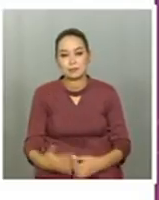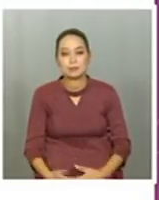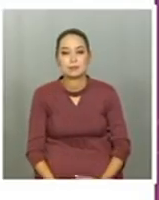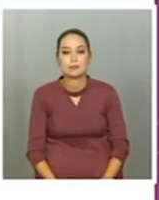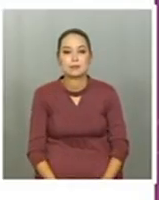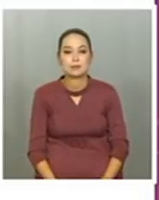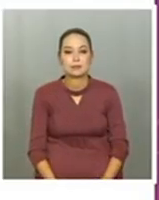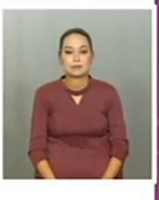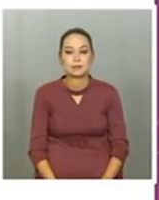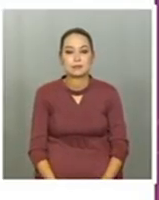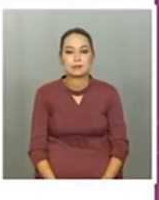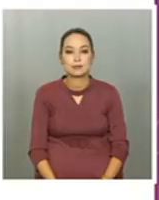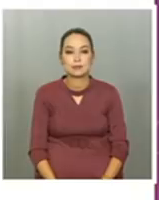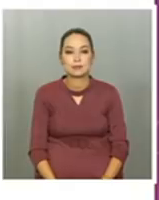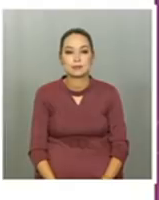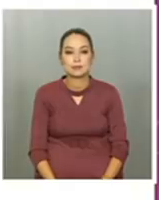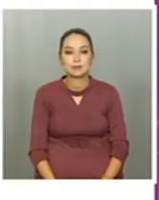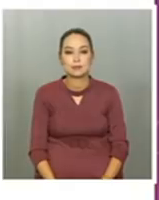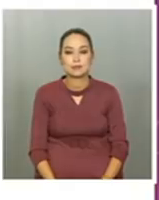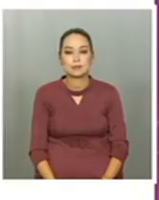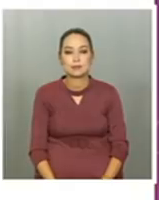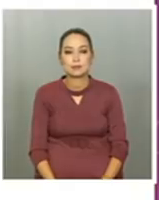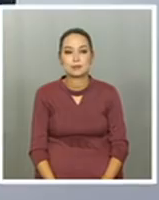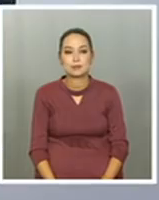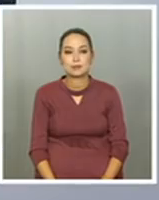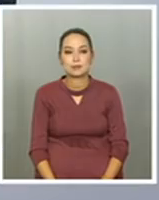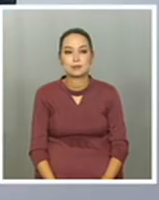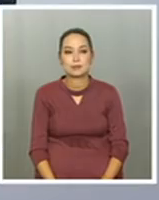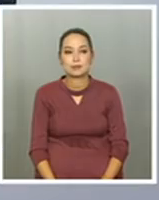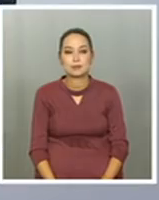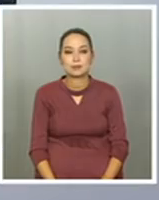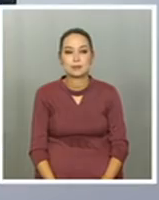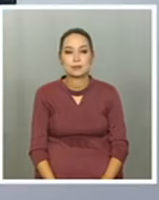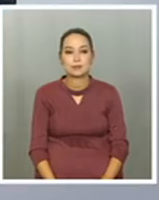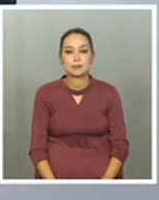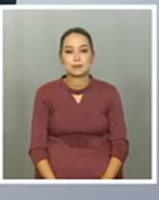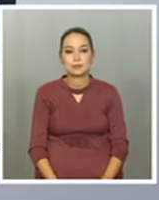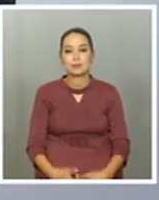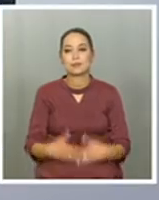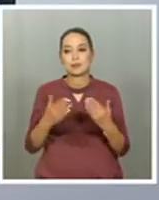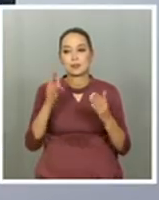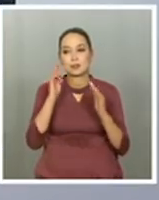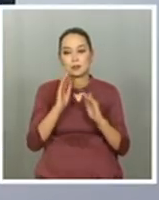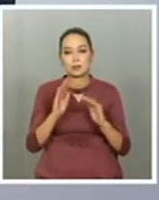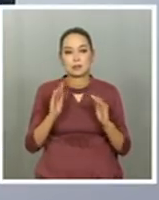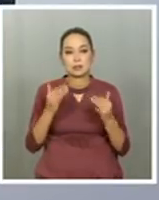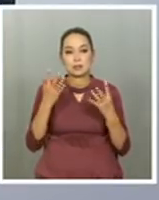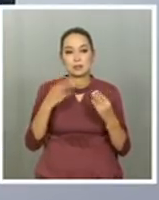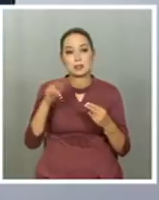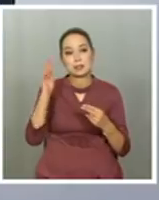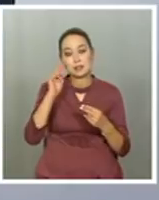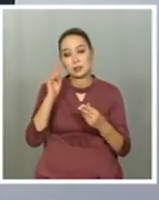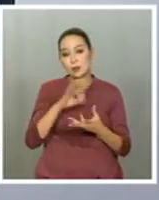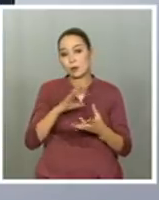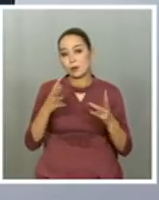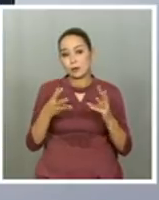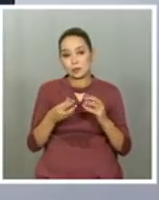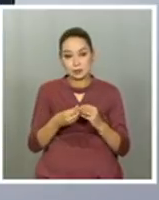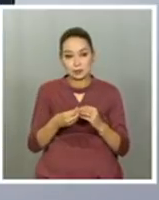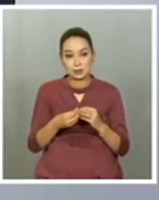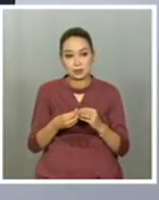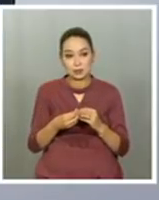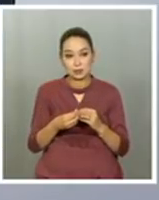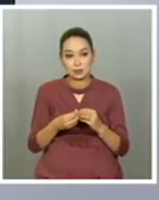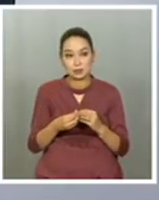тотығы дәрежесін көрсететін хлордың қосылысы. Енді оқушылар, бүгінгі сабағымызды